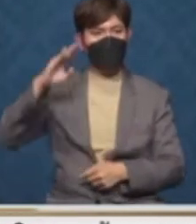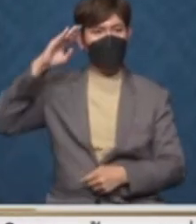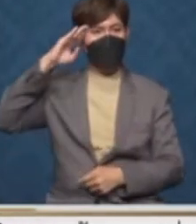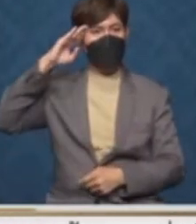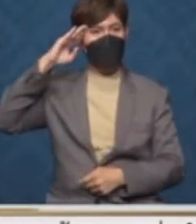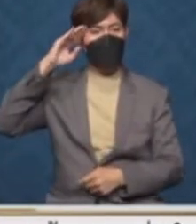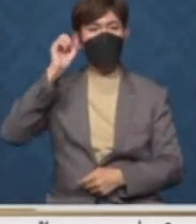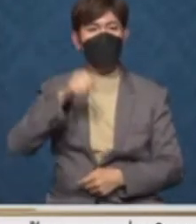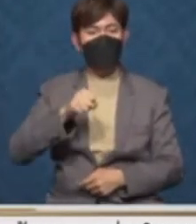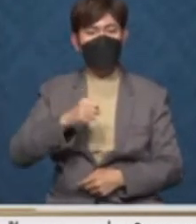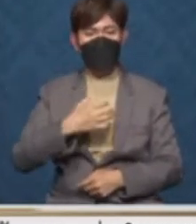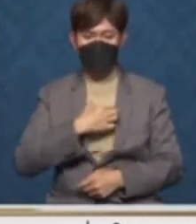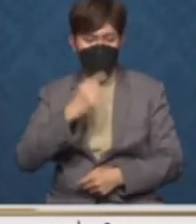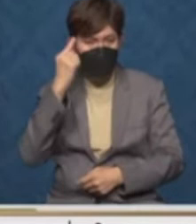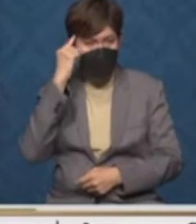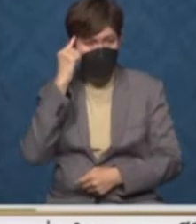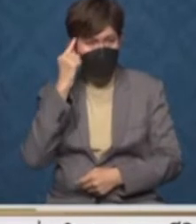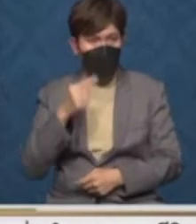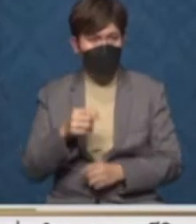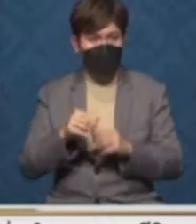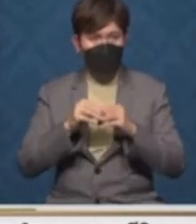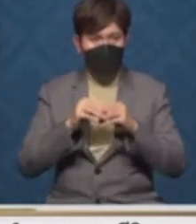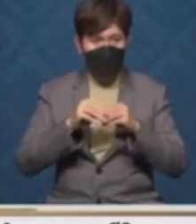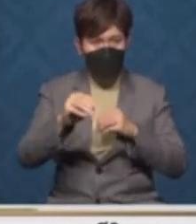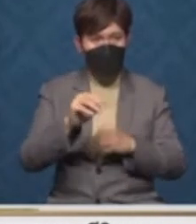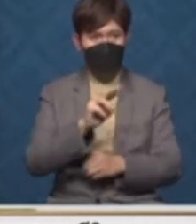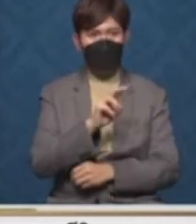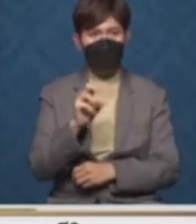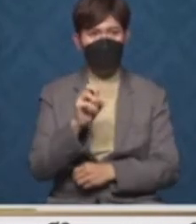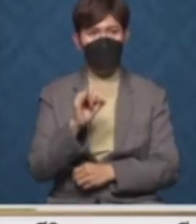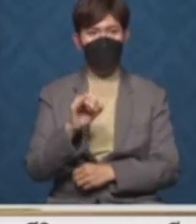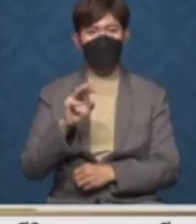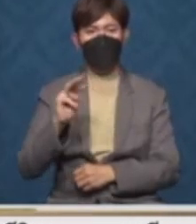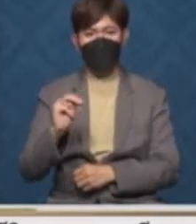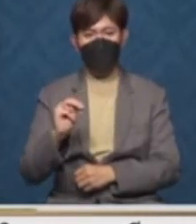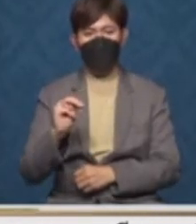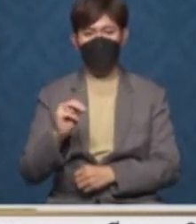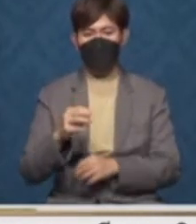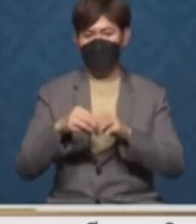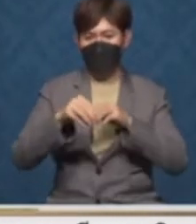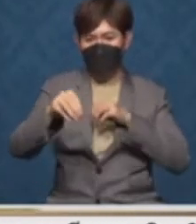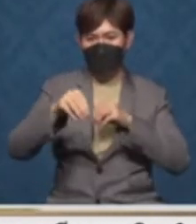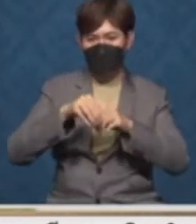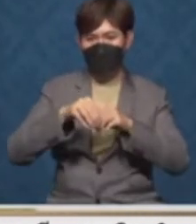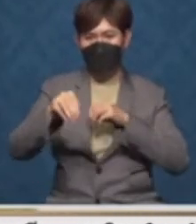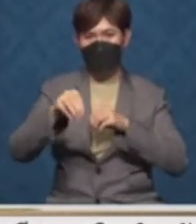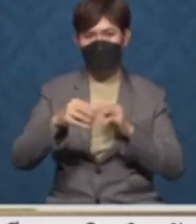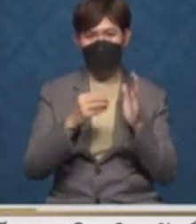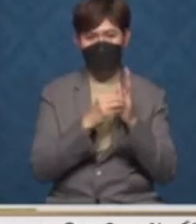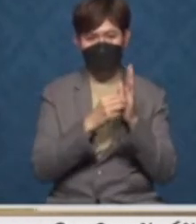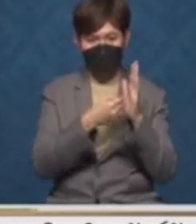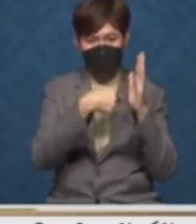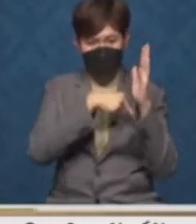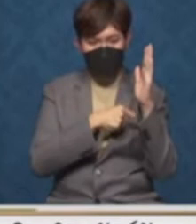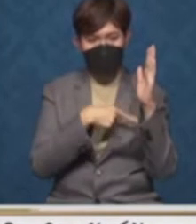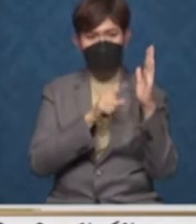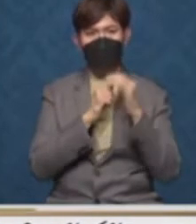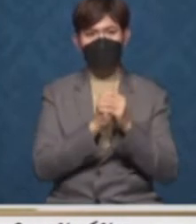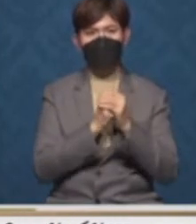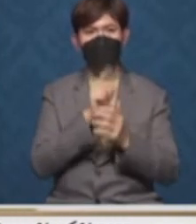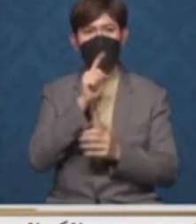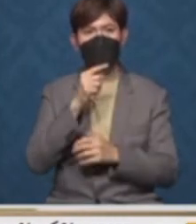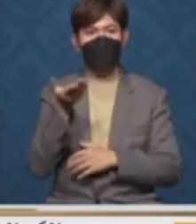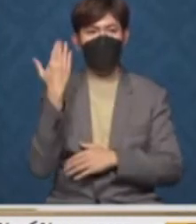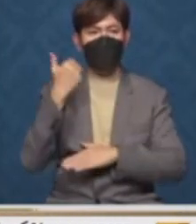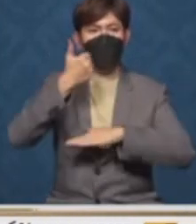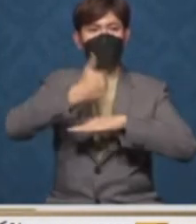มอยากจะรู้ด้วยว่า200ไมล์ทะเลเนี่ยมันไกลขนาดไหนมันไกลเท่ากับกรุงเทพไปปราจีนบุรีที่ลุงป้อมเคยเป็นผบ.